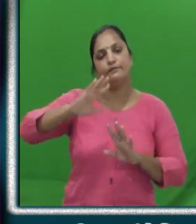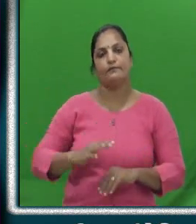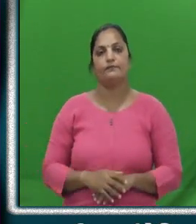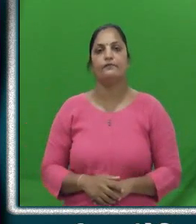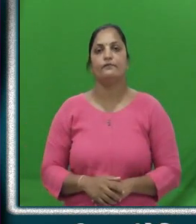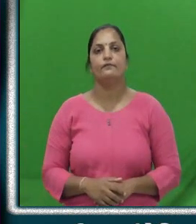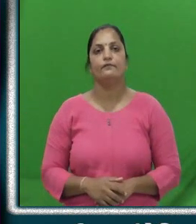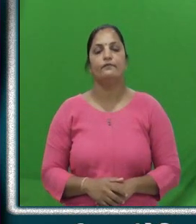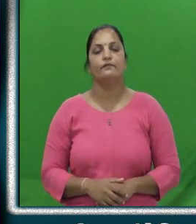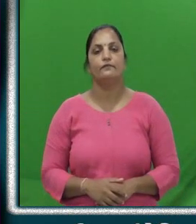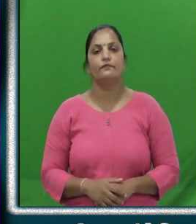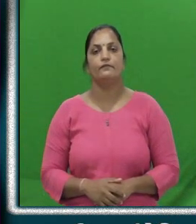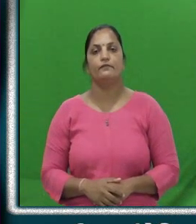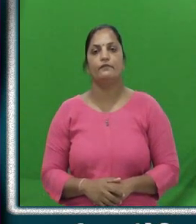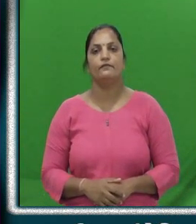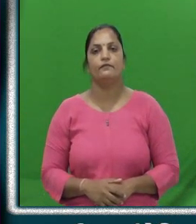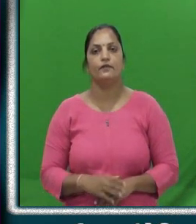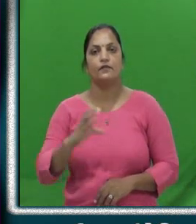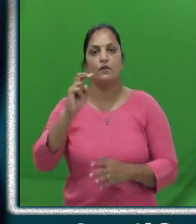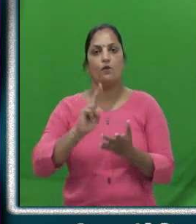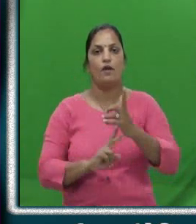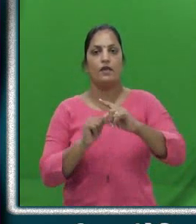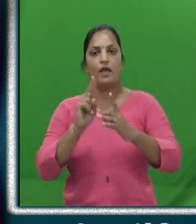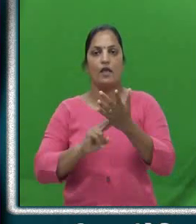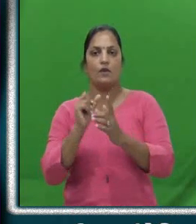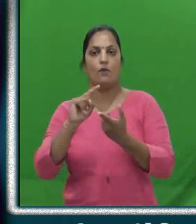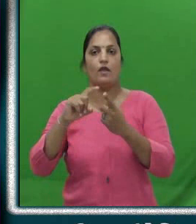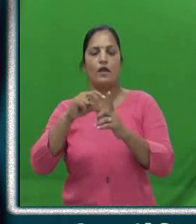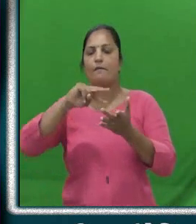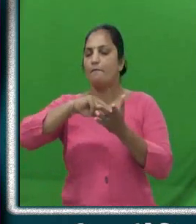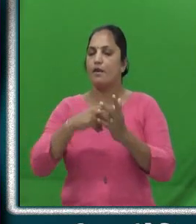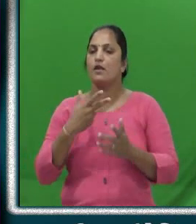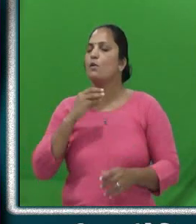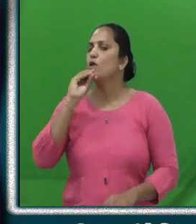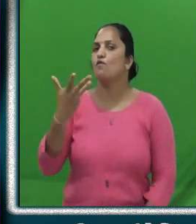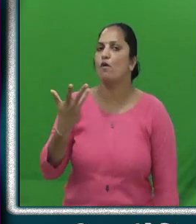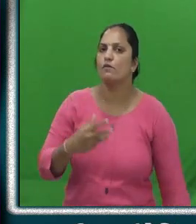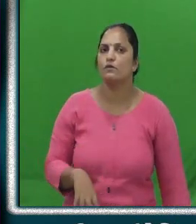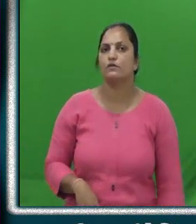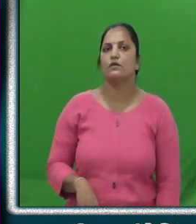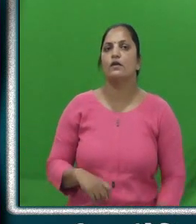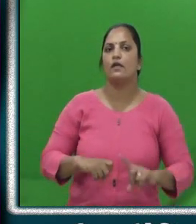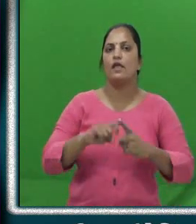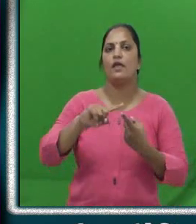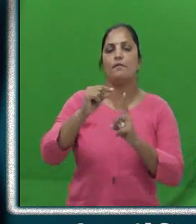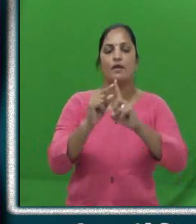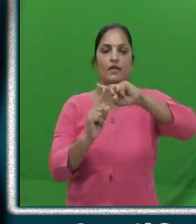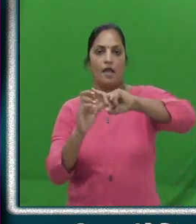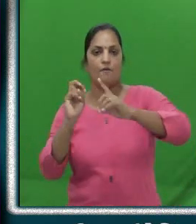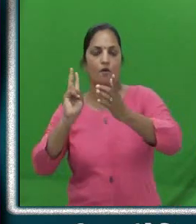ચાલુ રાખ્યું એટલા માટે અહીંયા એક શબ્દ આપણે જોયો તો કન્ટિન્યુડ કન્ટિન્યુડ એટલે શું કીધું હતું મેં